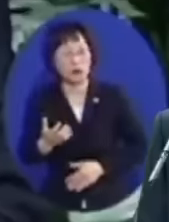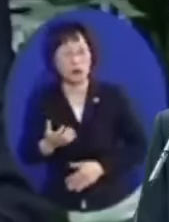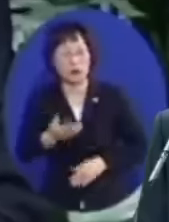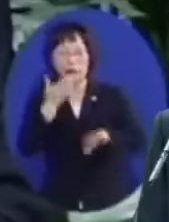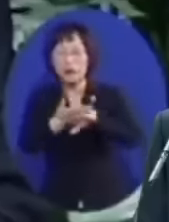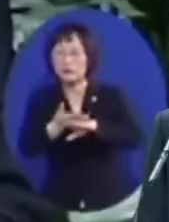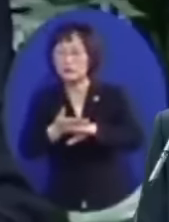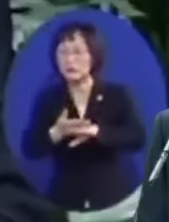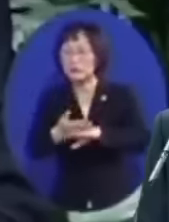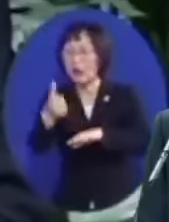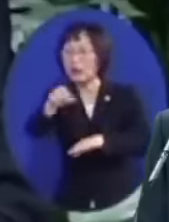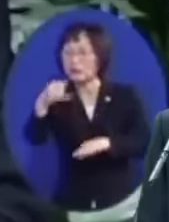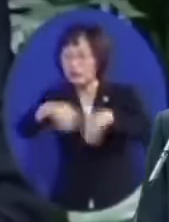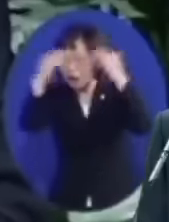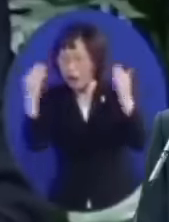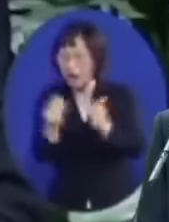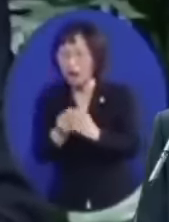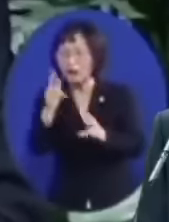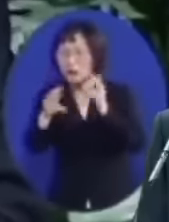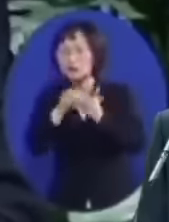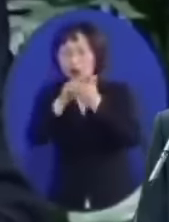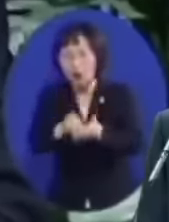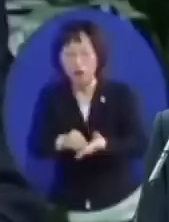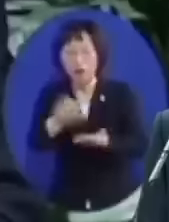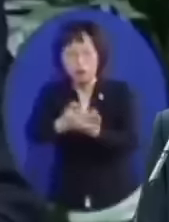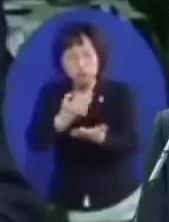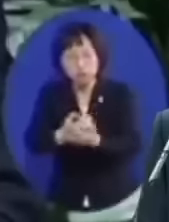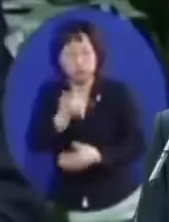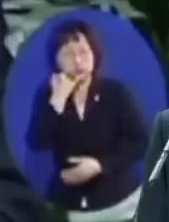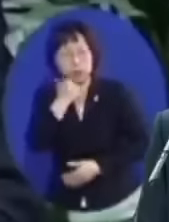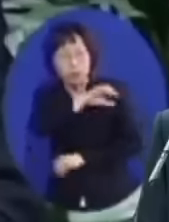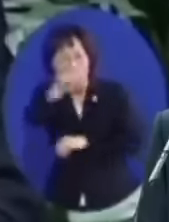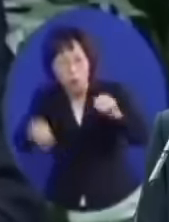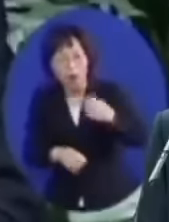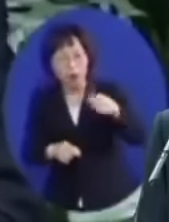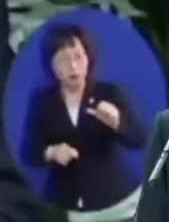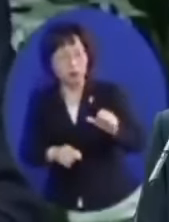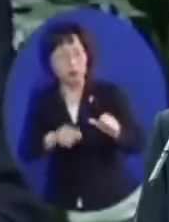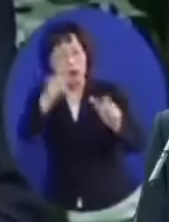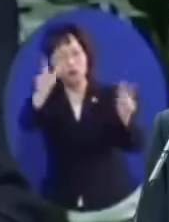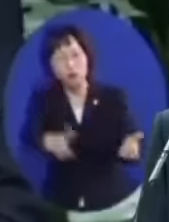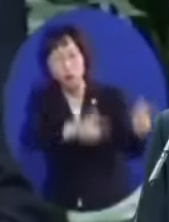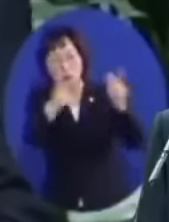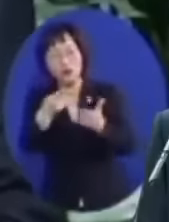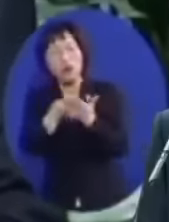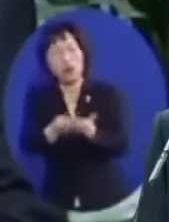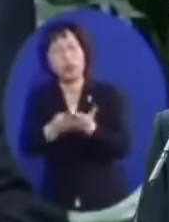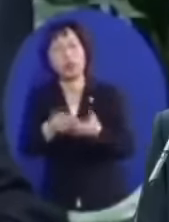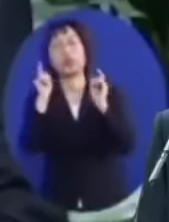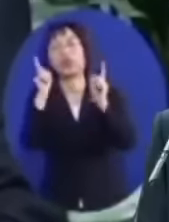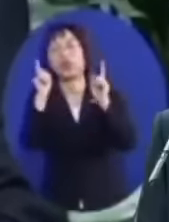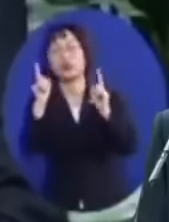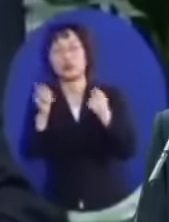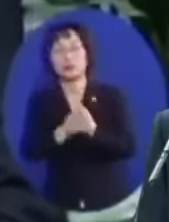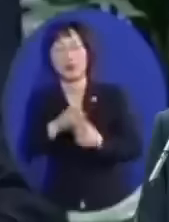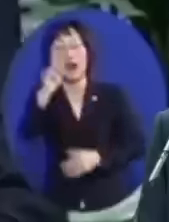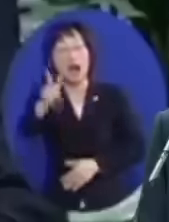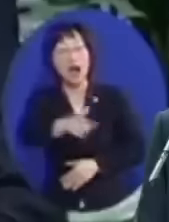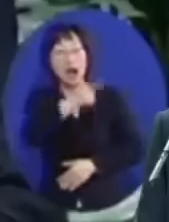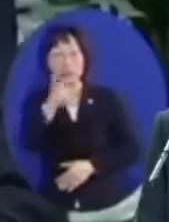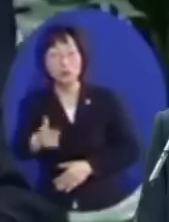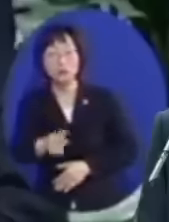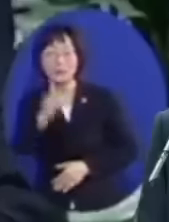하고 가정을 이루고 나가는데 이건 내내 침대에서 뒹굴고 있습니다. 그런데 하루 큰 침대